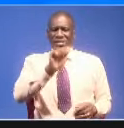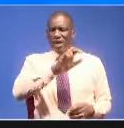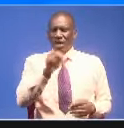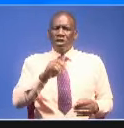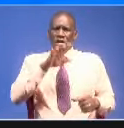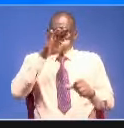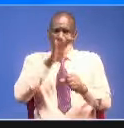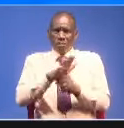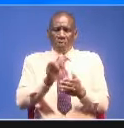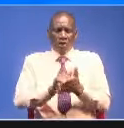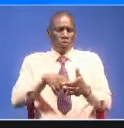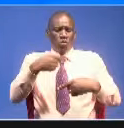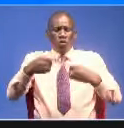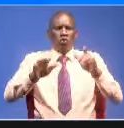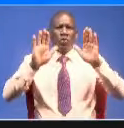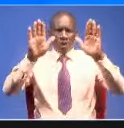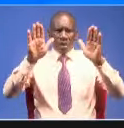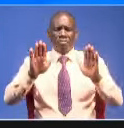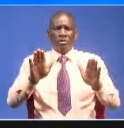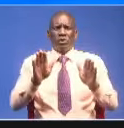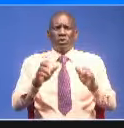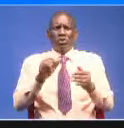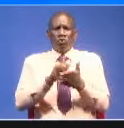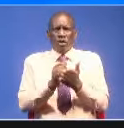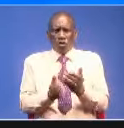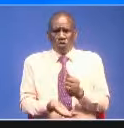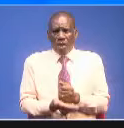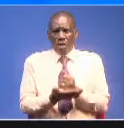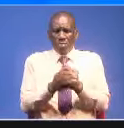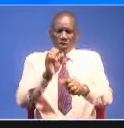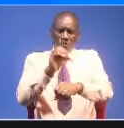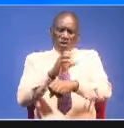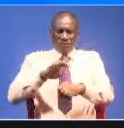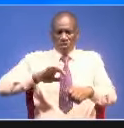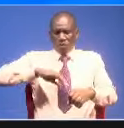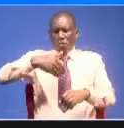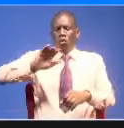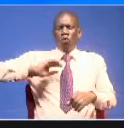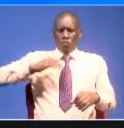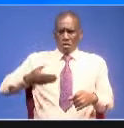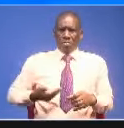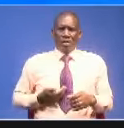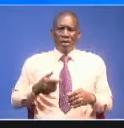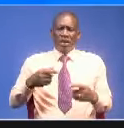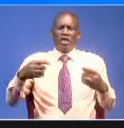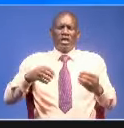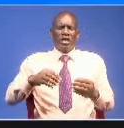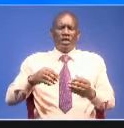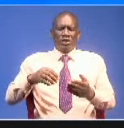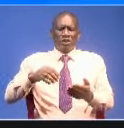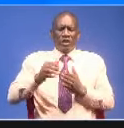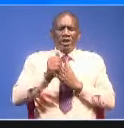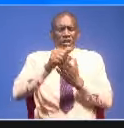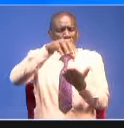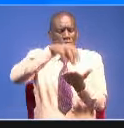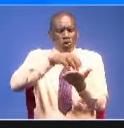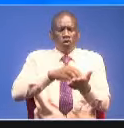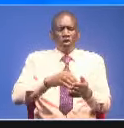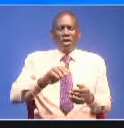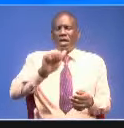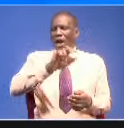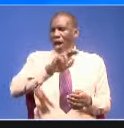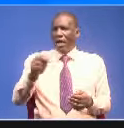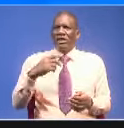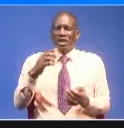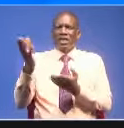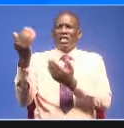kuongeza kampeni endelevu ili kuwawezesha na kuwashauri wanawake zaidi katika nyadhifa za uongozi. Waiguru amesema kuwa